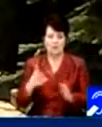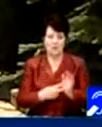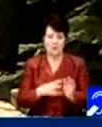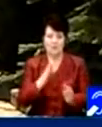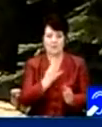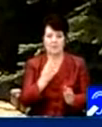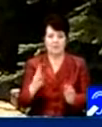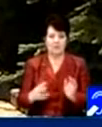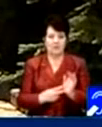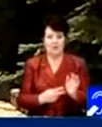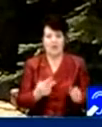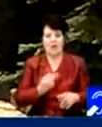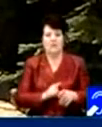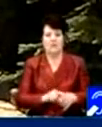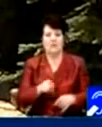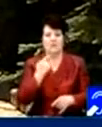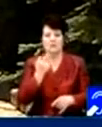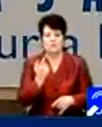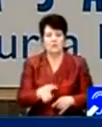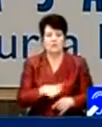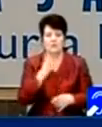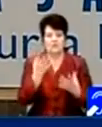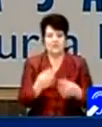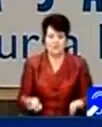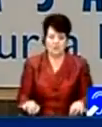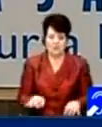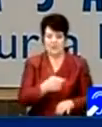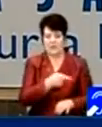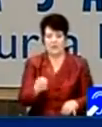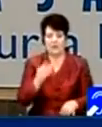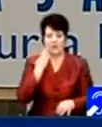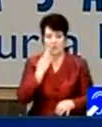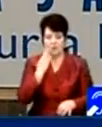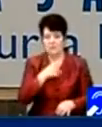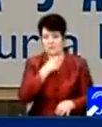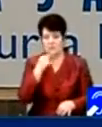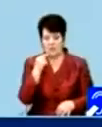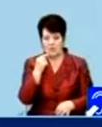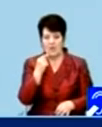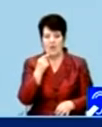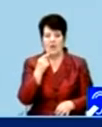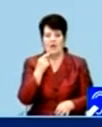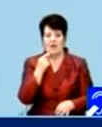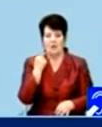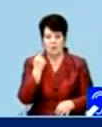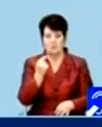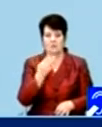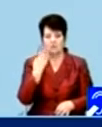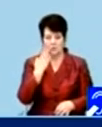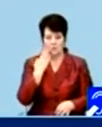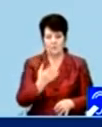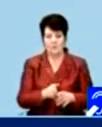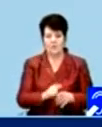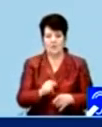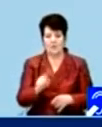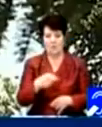022-447-447. Noua aplicație robotizată va fi disponibilă în limbile română și rusă și va fi împărțită informații oferite pe mai multe domenii de interes,